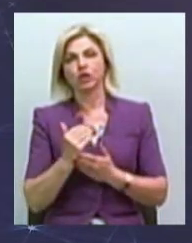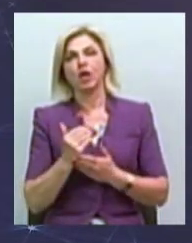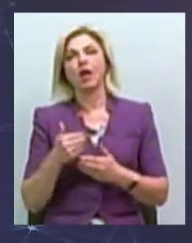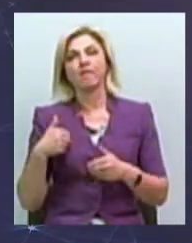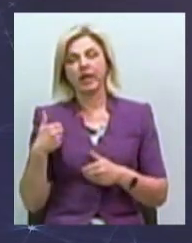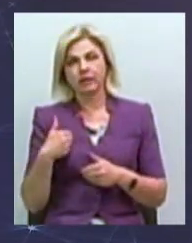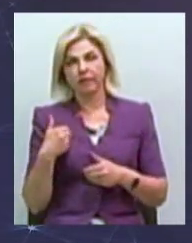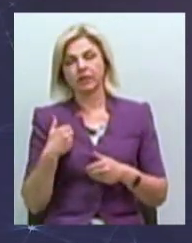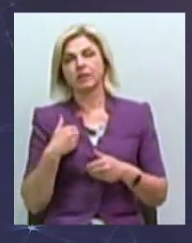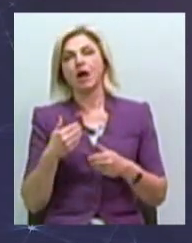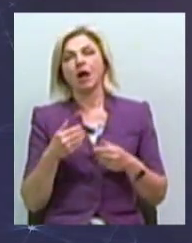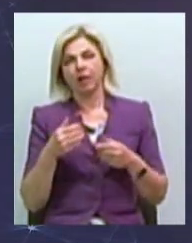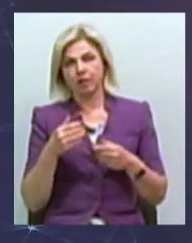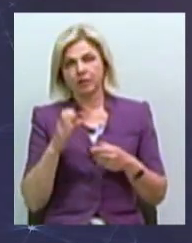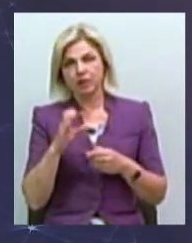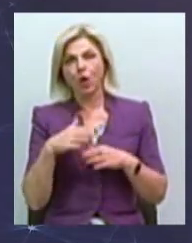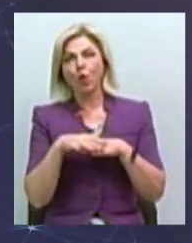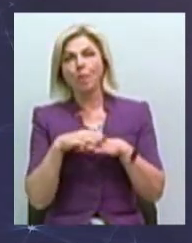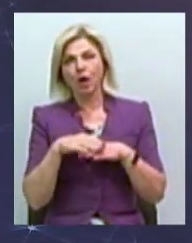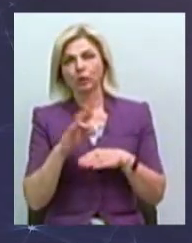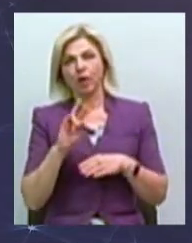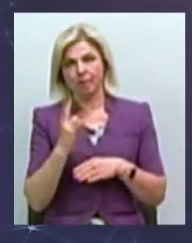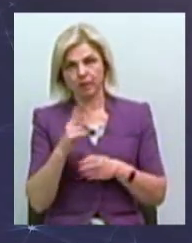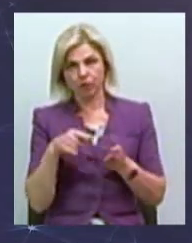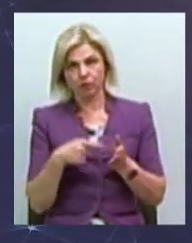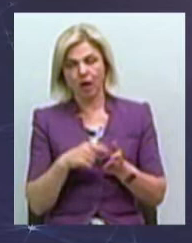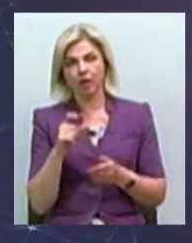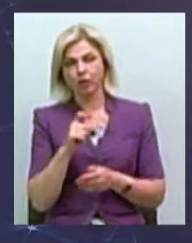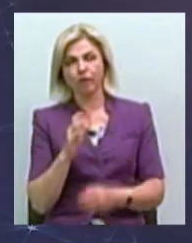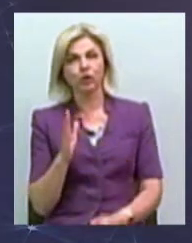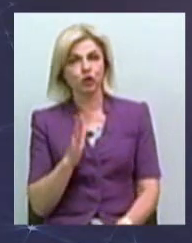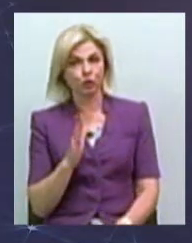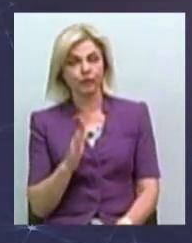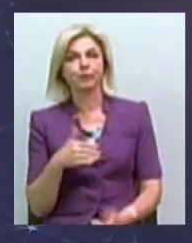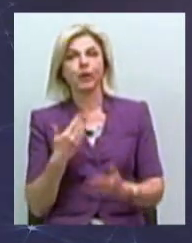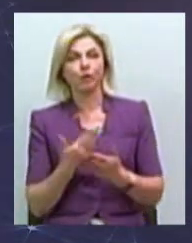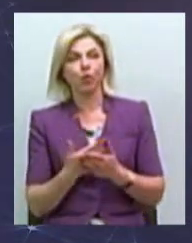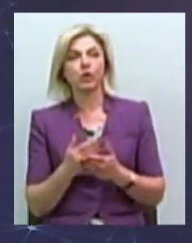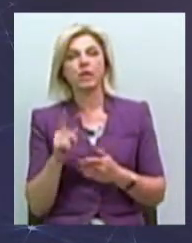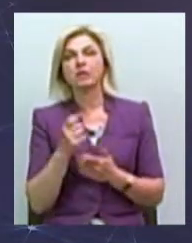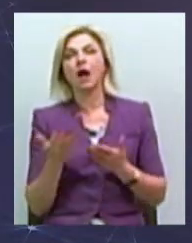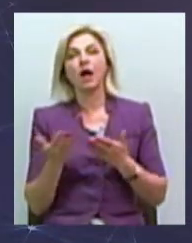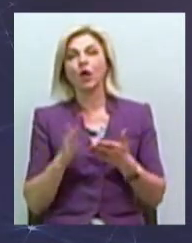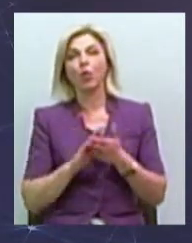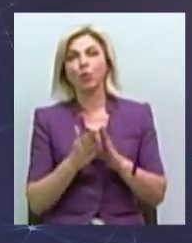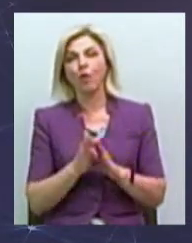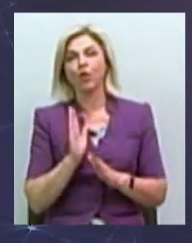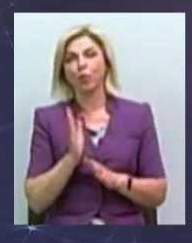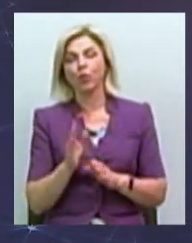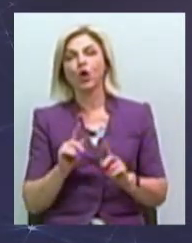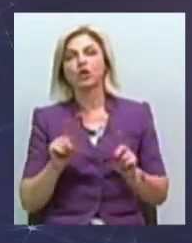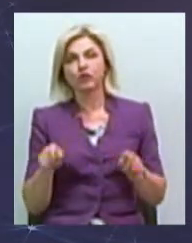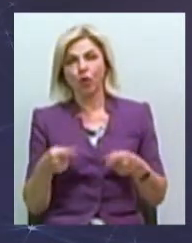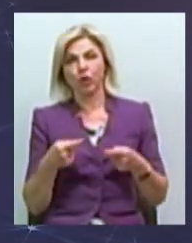підприємства морогосподарського комплексу з громадою міста Миколаєва Едуард Волошинович. Отже, про те, за яких умов може бути створений комунальний порт